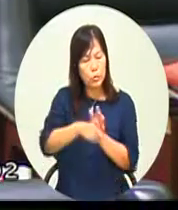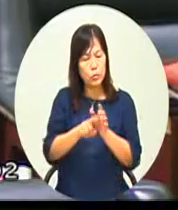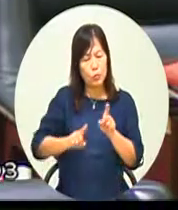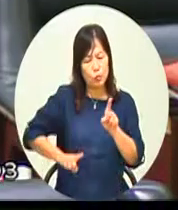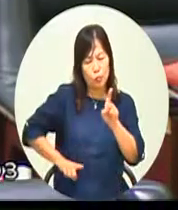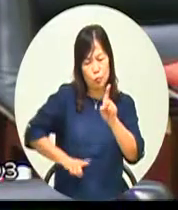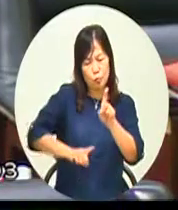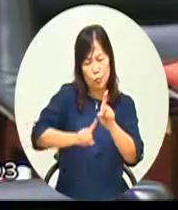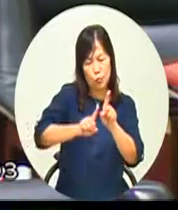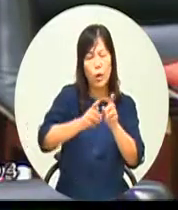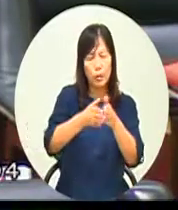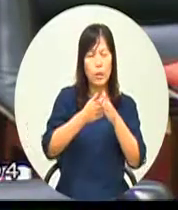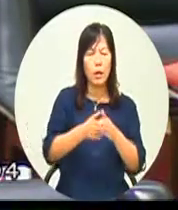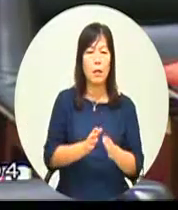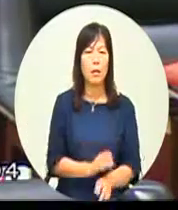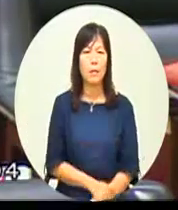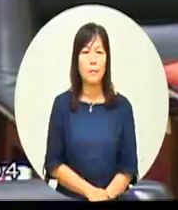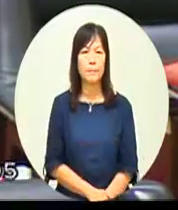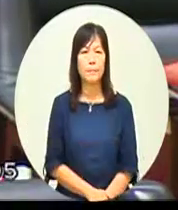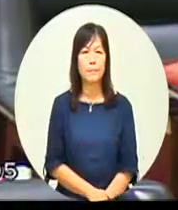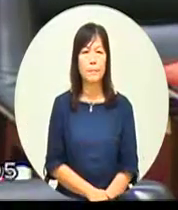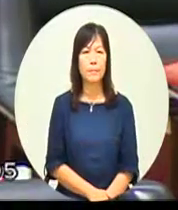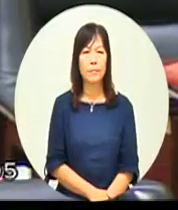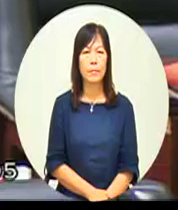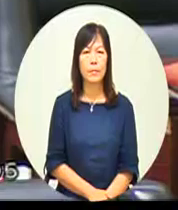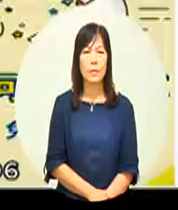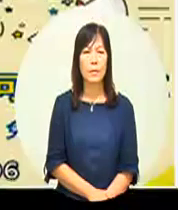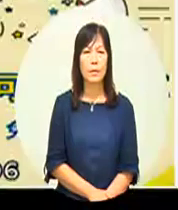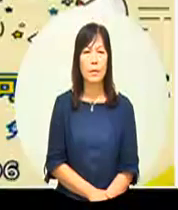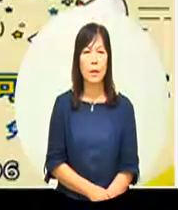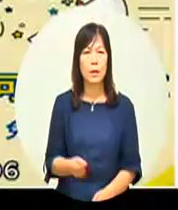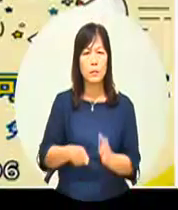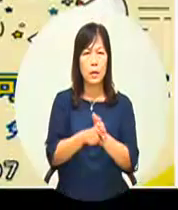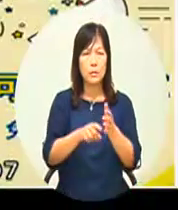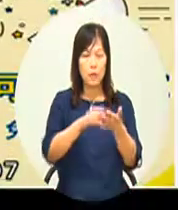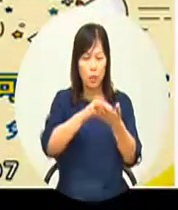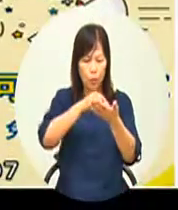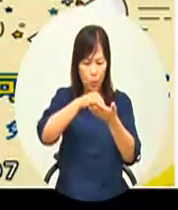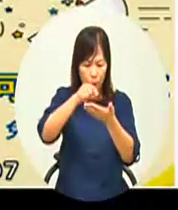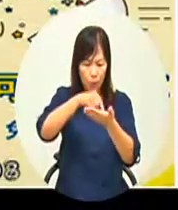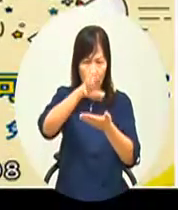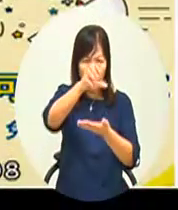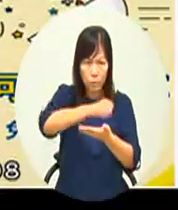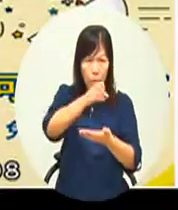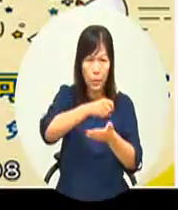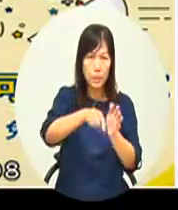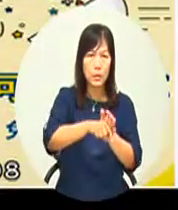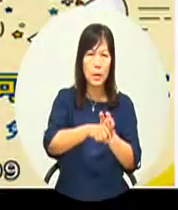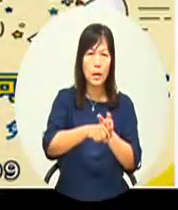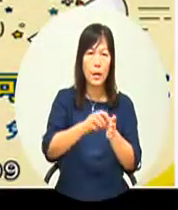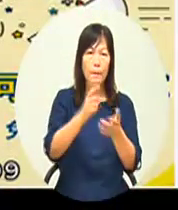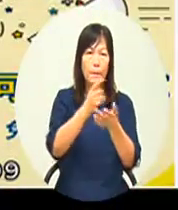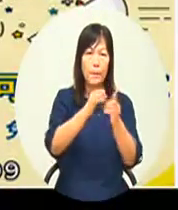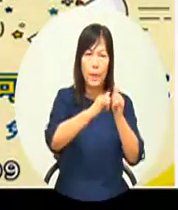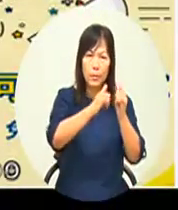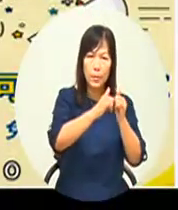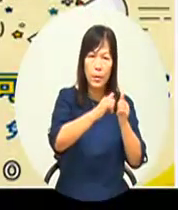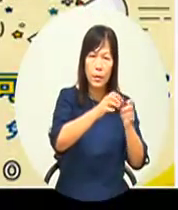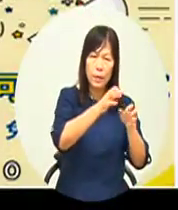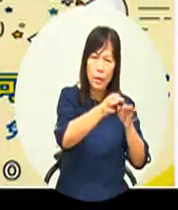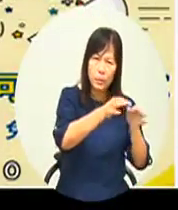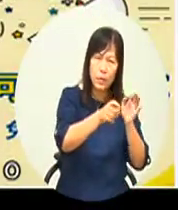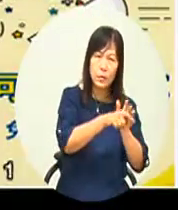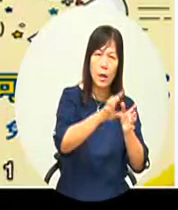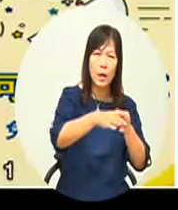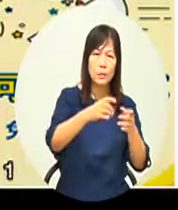流行哈，跟得上流行，成功这个抓宝商机哦，民间包括我们的饭店，还有我们的